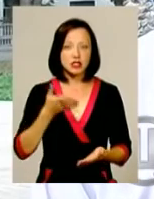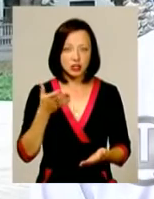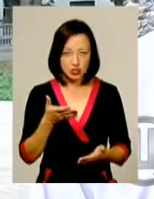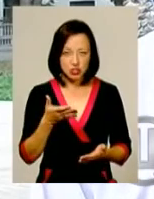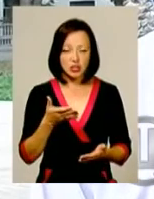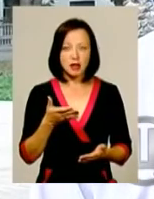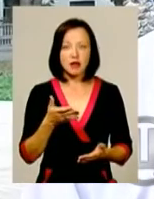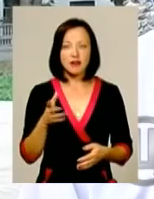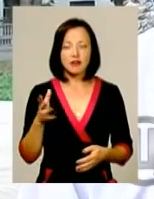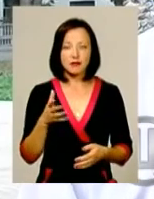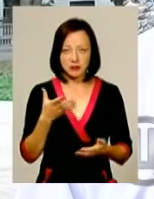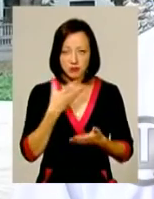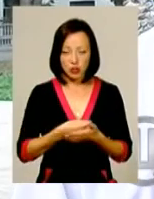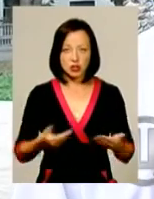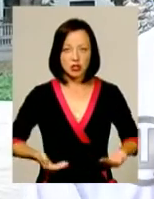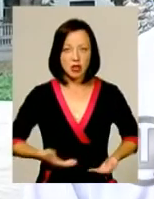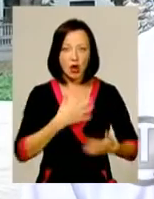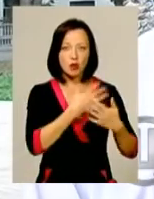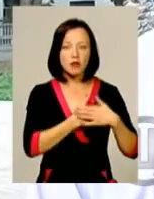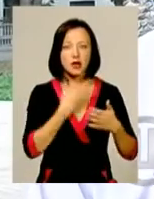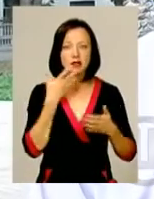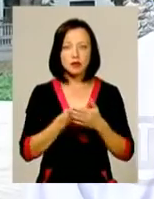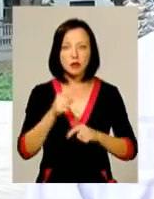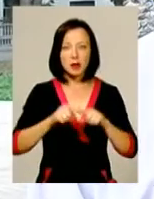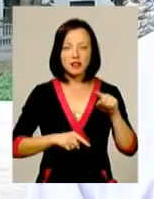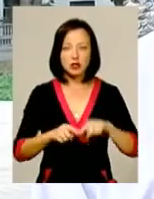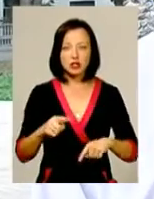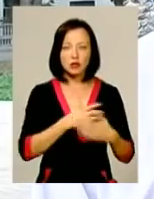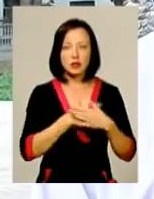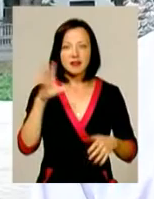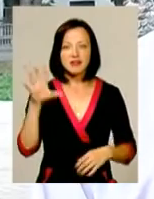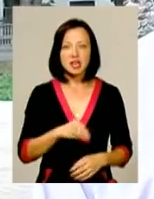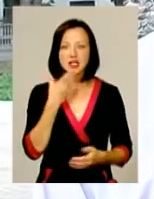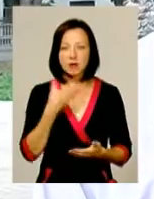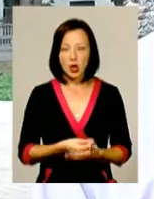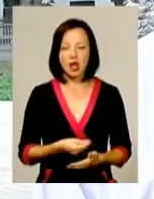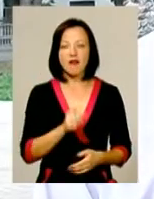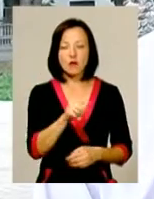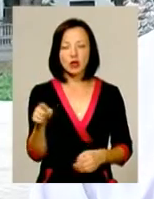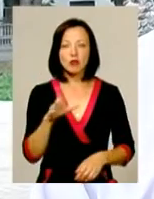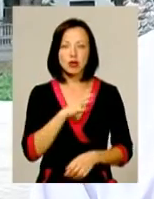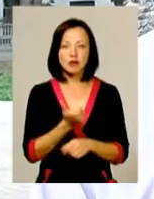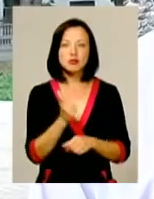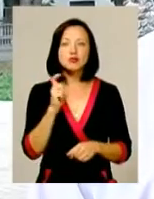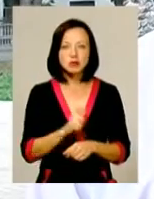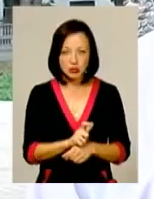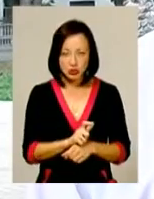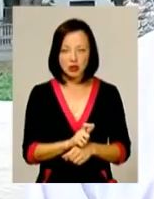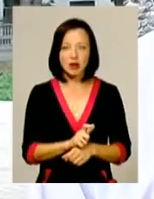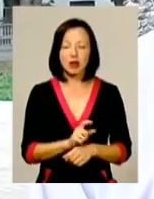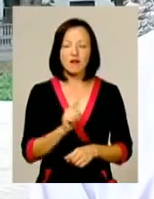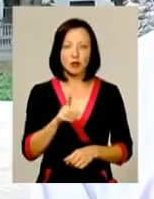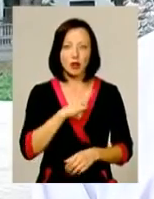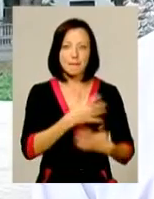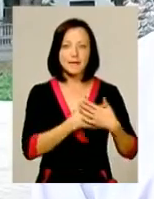що вони борються. Вони любили свою батьківщину, вони любили все своє. Вони були більше, ніж націоналісти, вони були